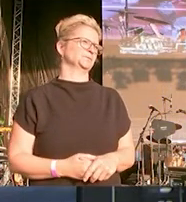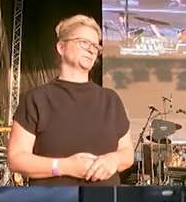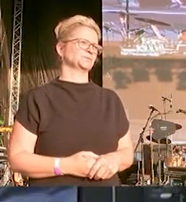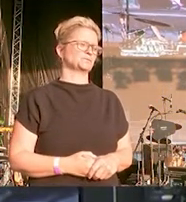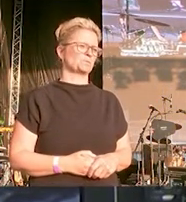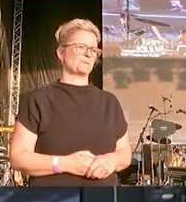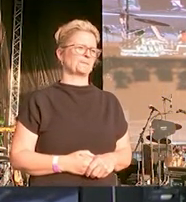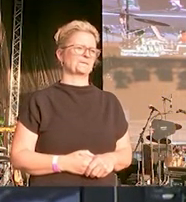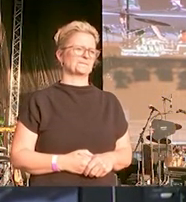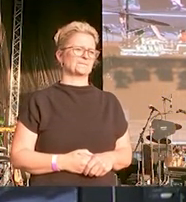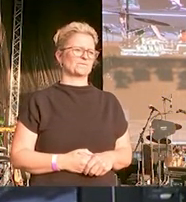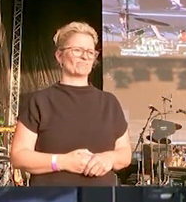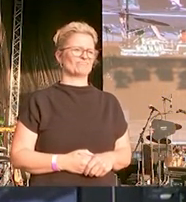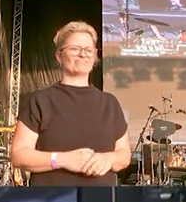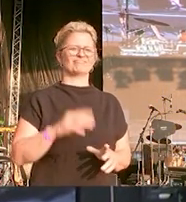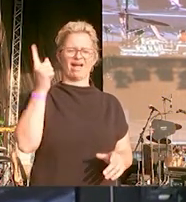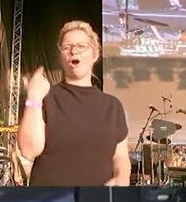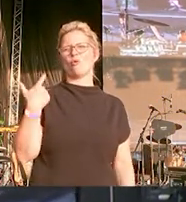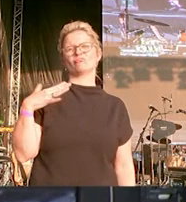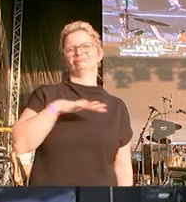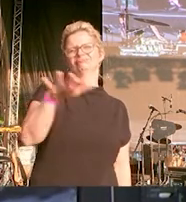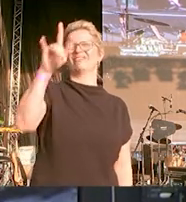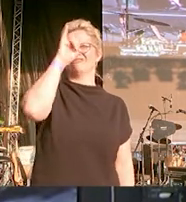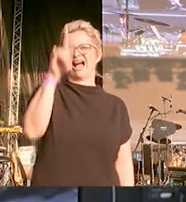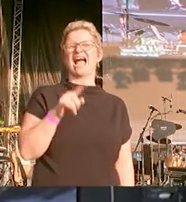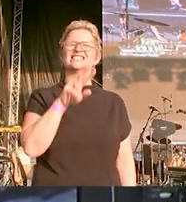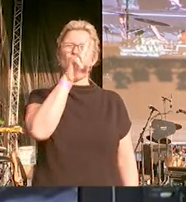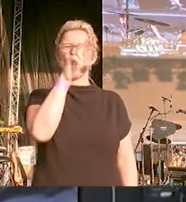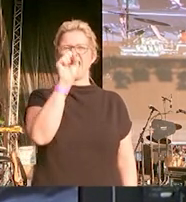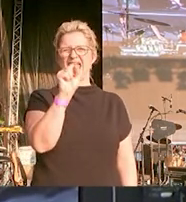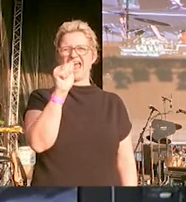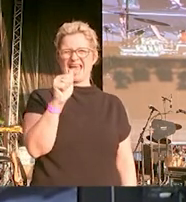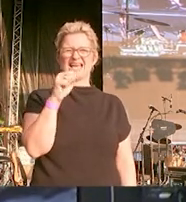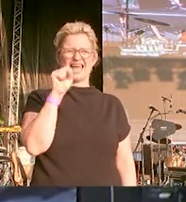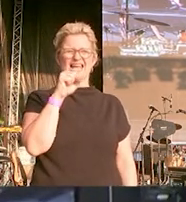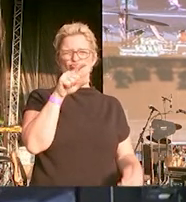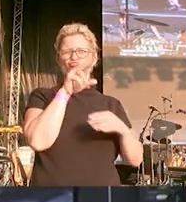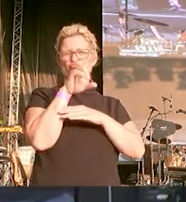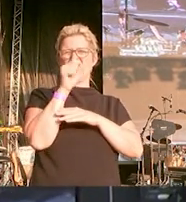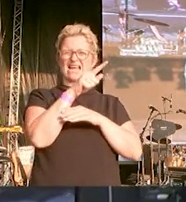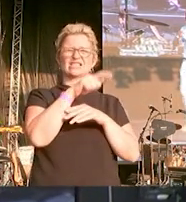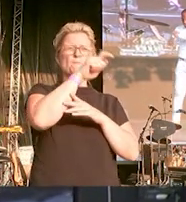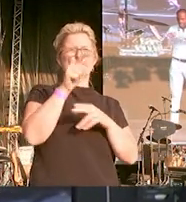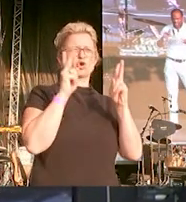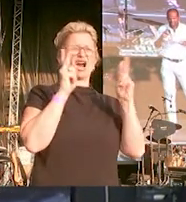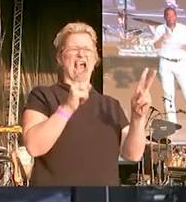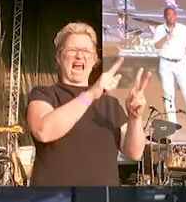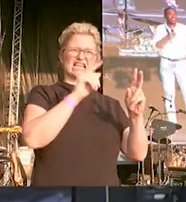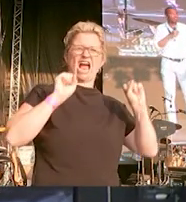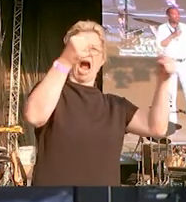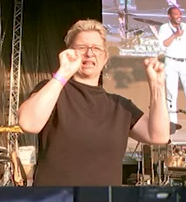Aber wir wissen auch, und der US-amerikanische Bürgerrechtler Arthur Philip Randolph hat es mal so